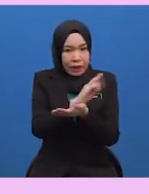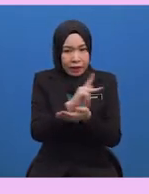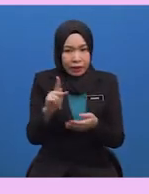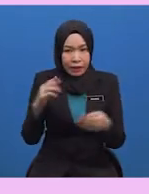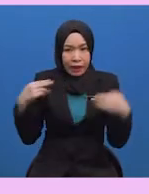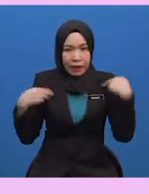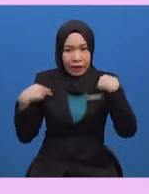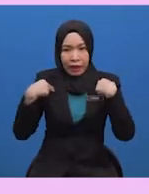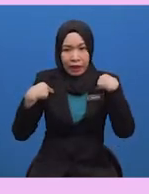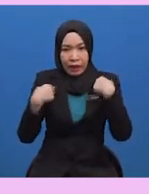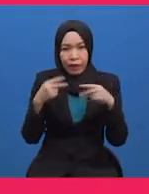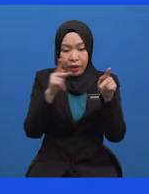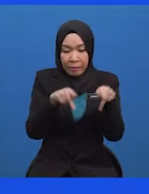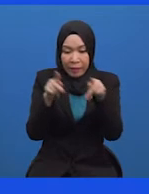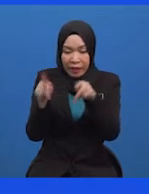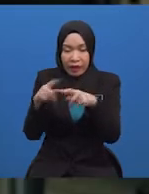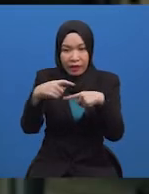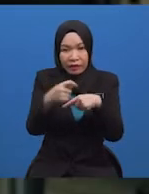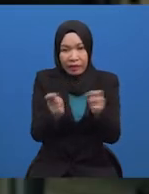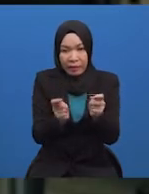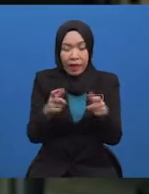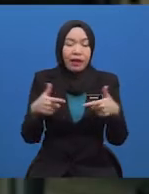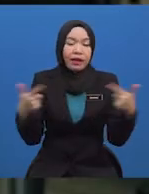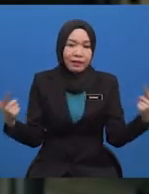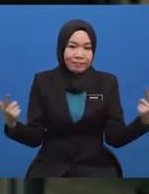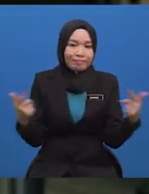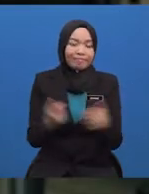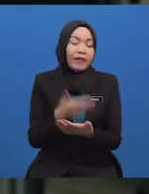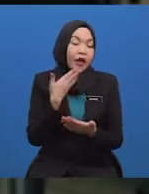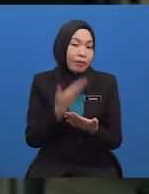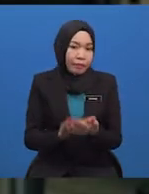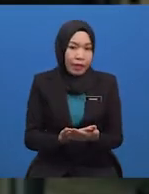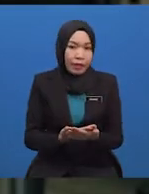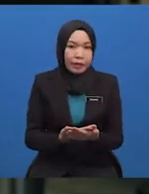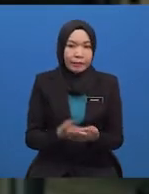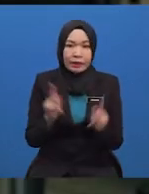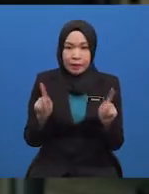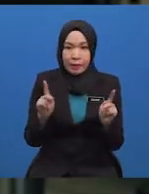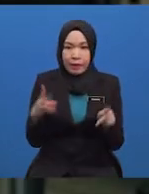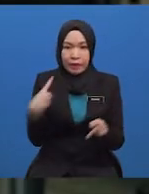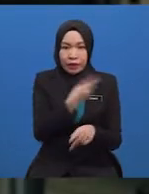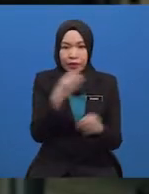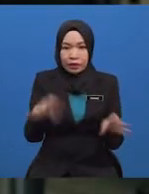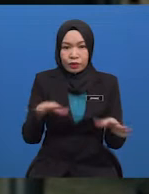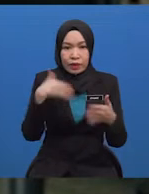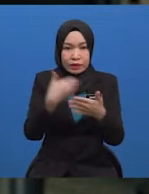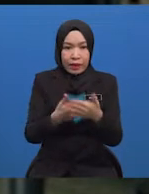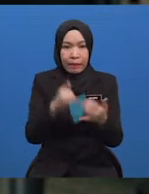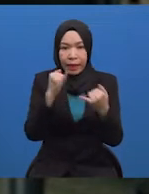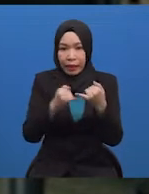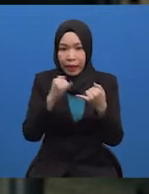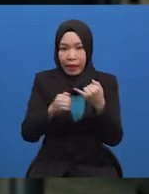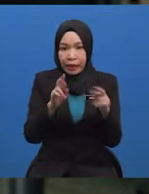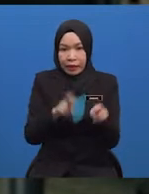berpindah ke tempat lain. Baiklah para pelajar sekalian, kita telah pun sampai ke akhir rancangan.